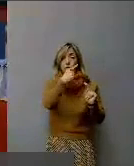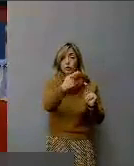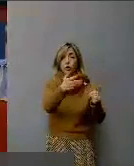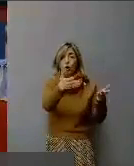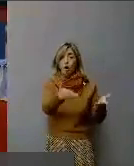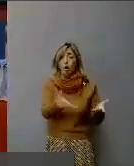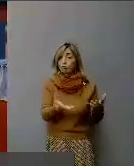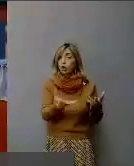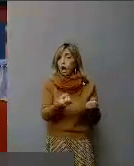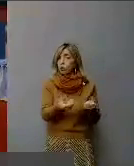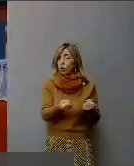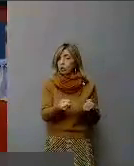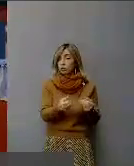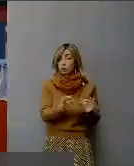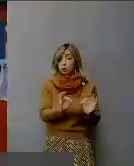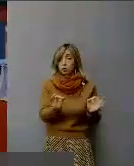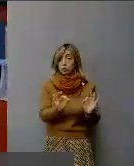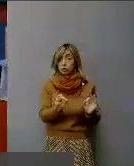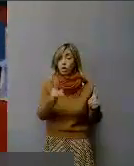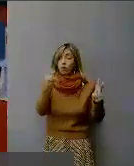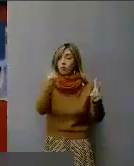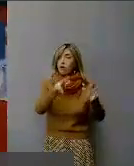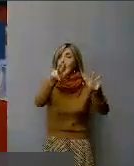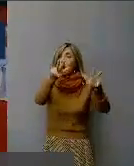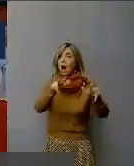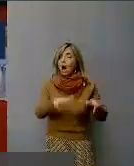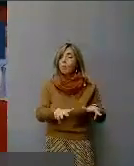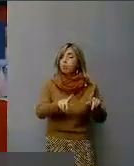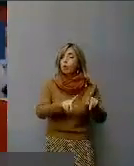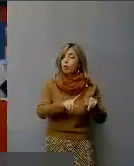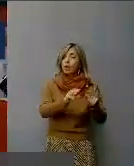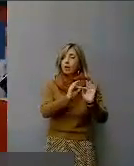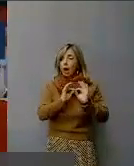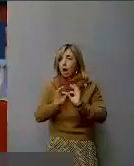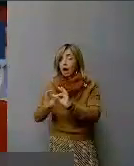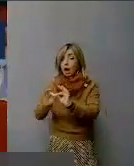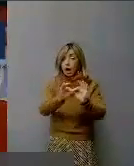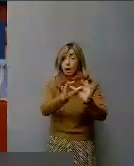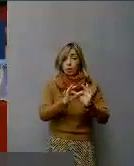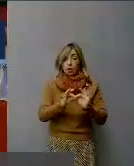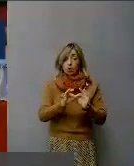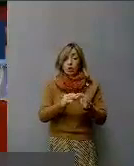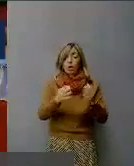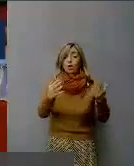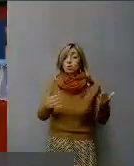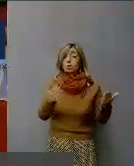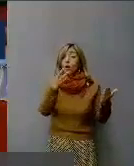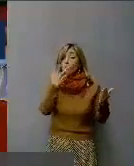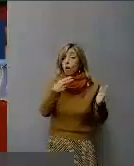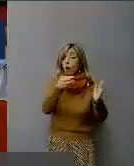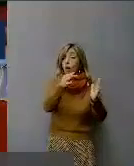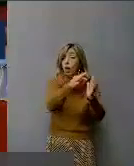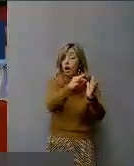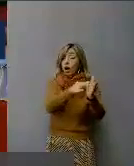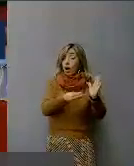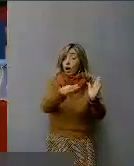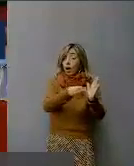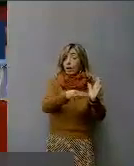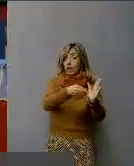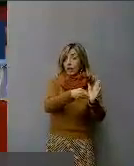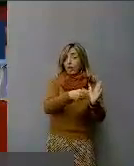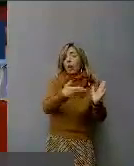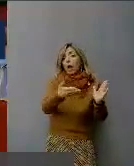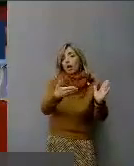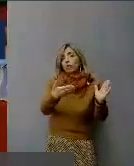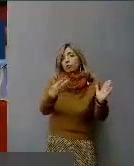ed è stato approvato all'unanimità allora se vogliamo proprio regolamentare ecco proviamo però anche a fare delle cose che sono state